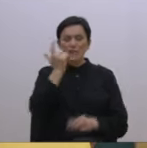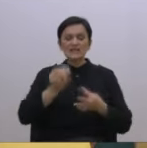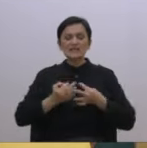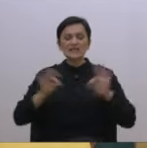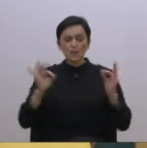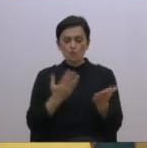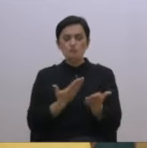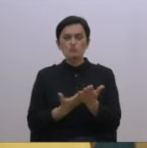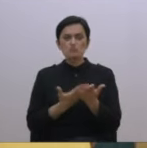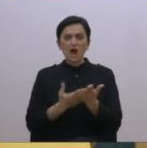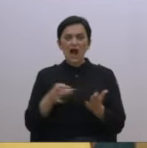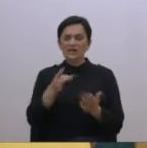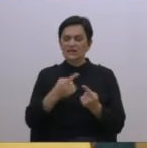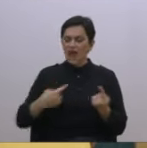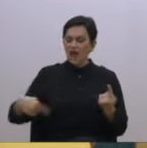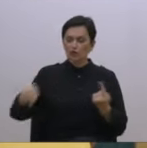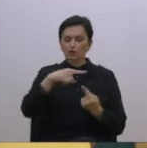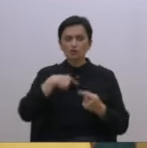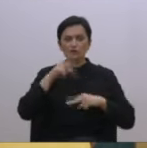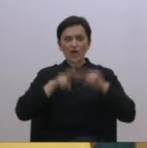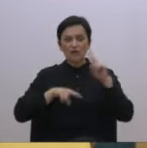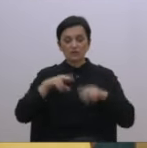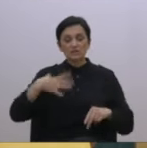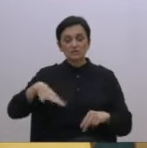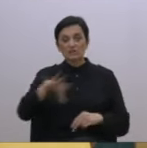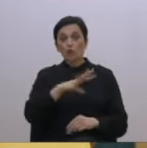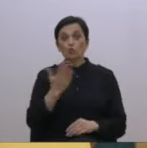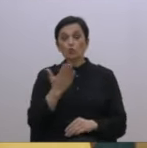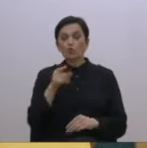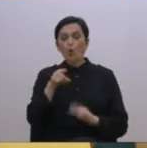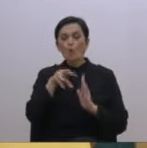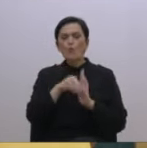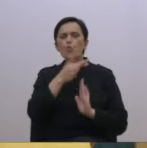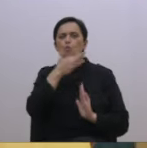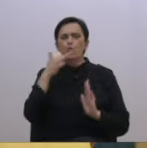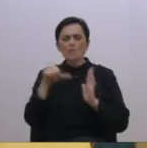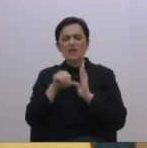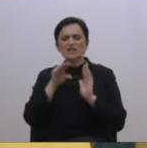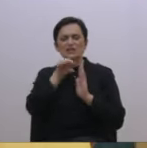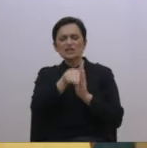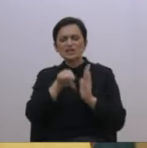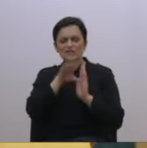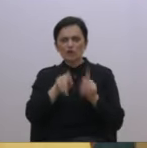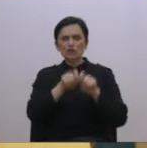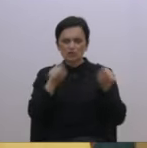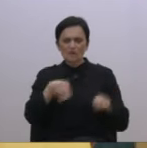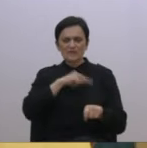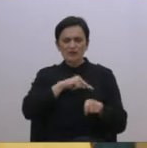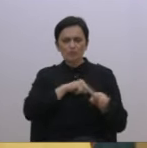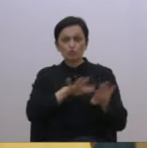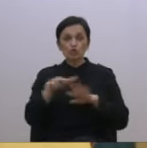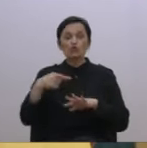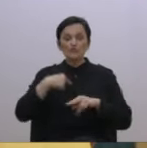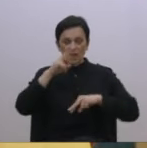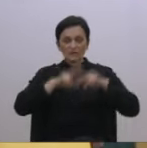დემოკრატიის მაგალითი მთელს რეგიონში. ჩვენ ავაშენებთ საქართველოს, რომელშიც უამრავი ინვესტიცია შემოვა და შექმნით სამუშაო ადგილებს.